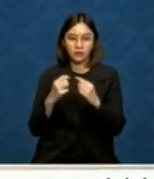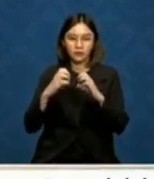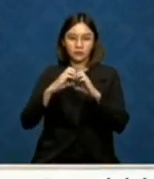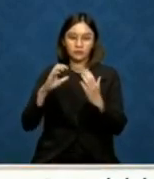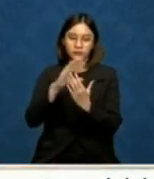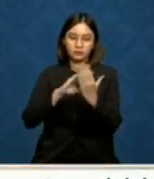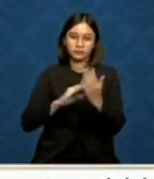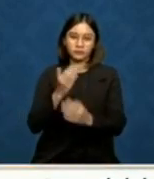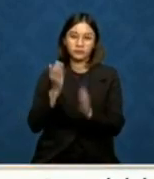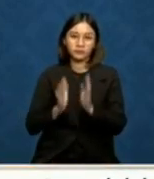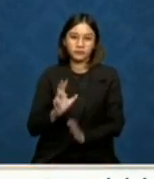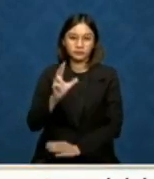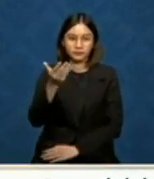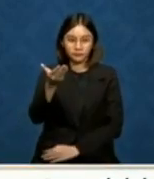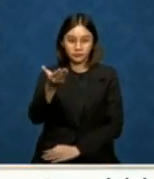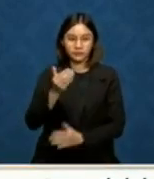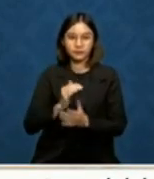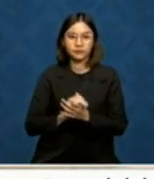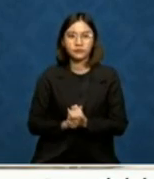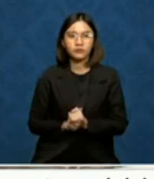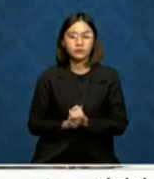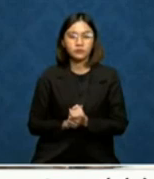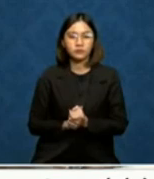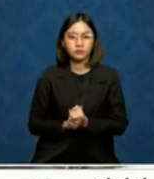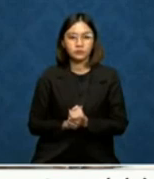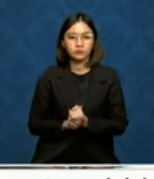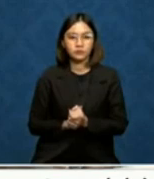คภูมิใจไทย3ท่านครับเชิญครับ